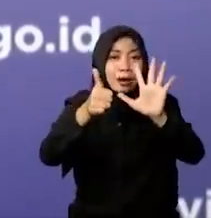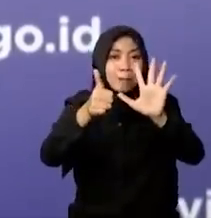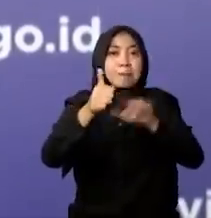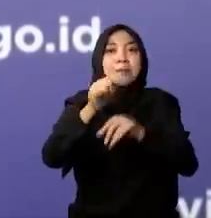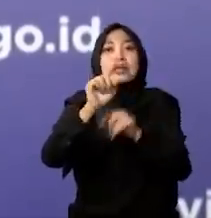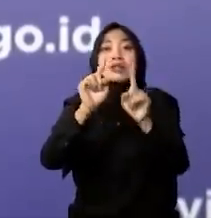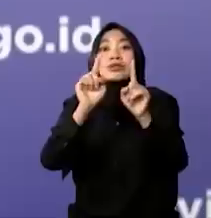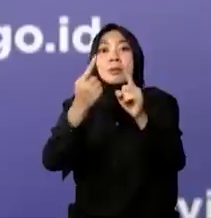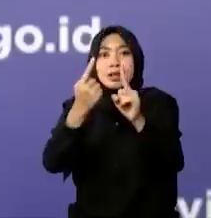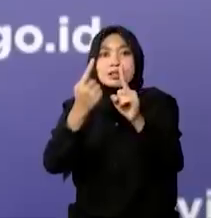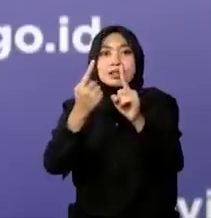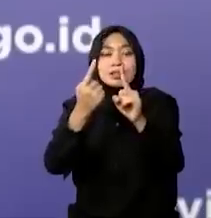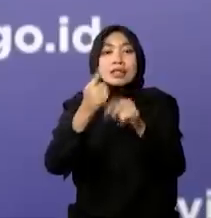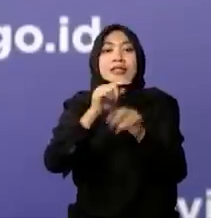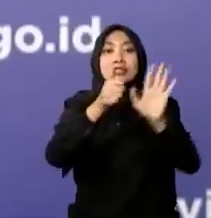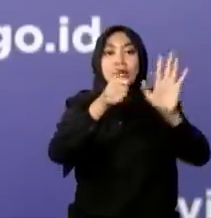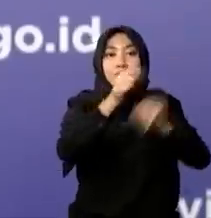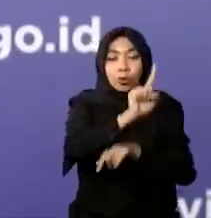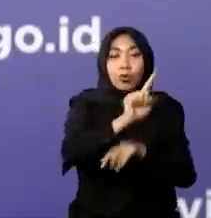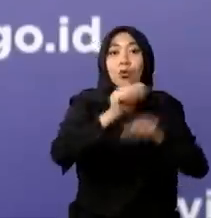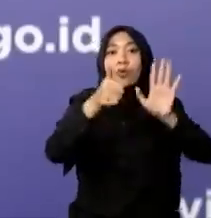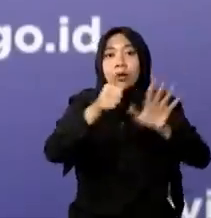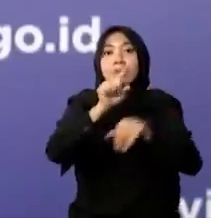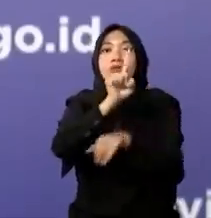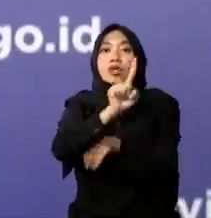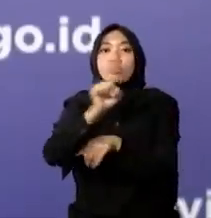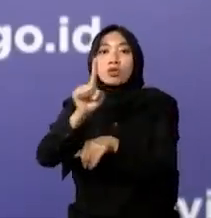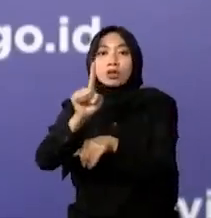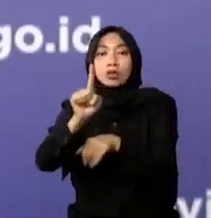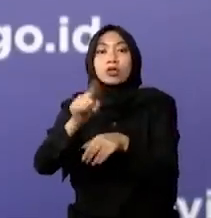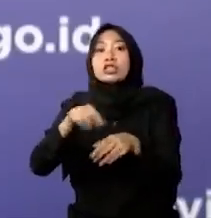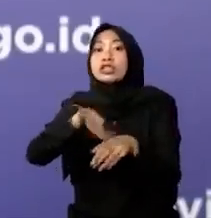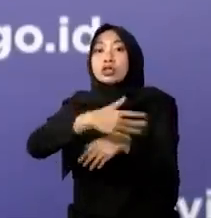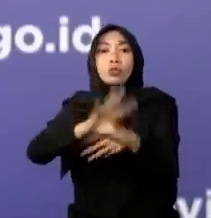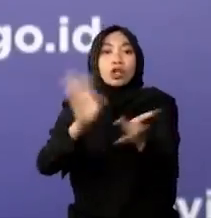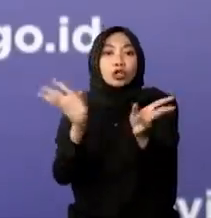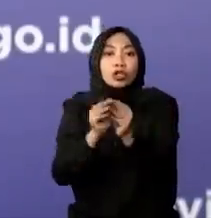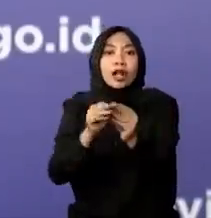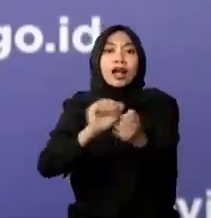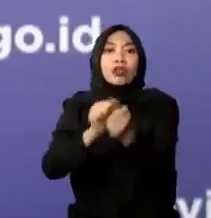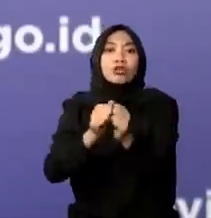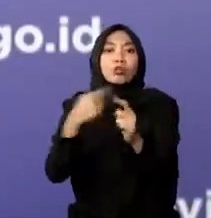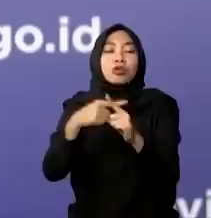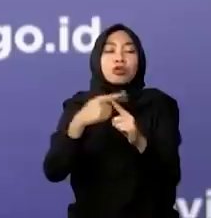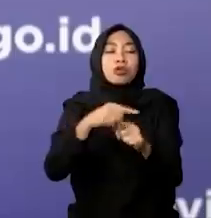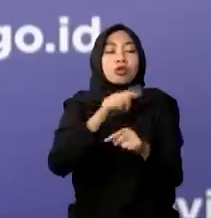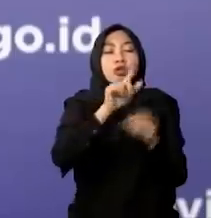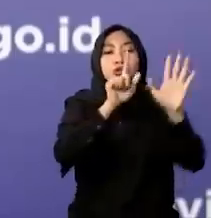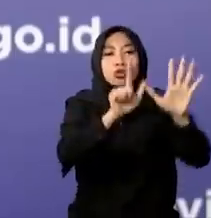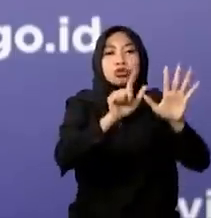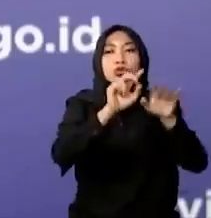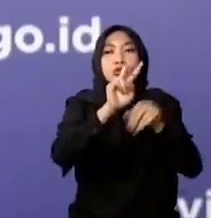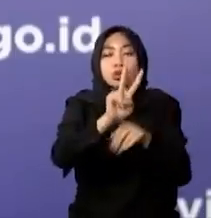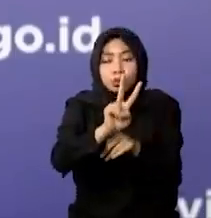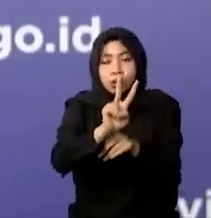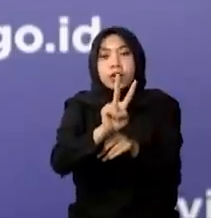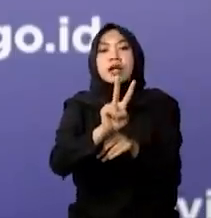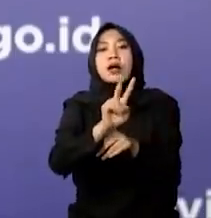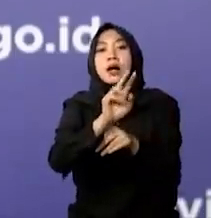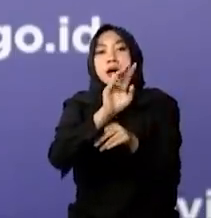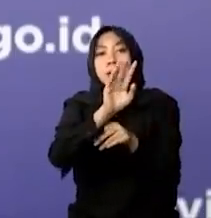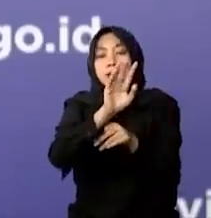1611 orang sehingga akumulasi totalnya menjadi 70 2347